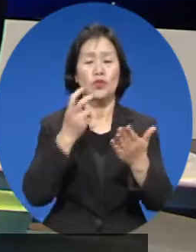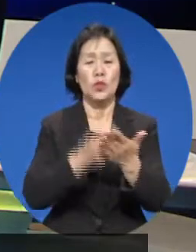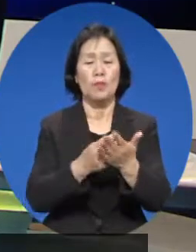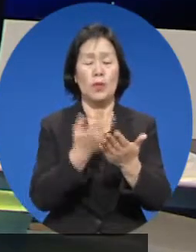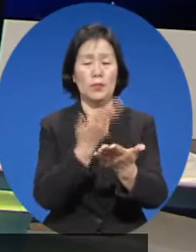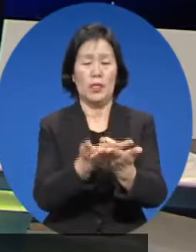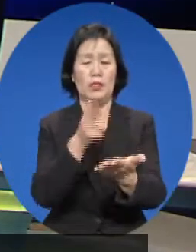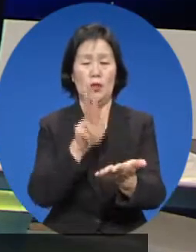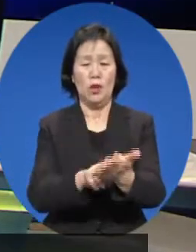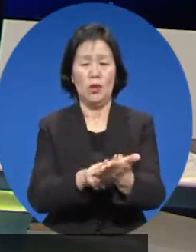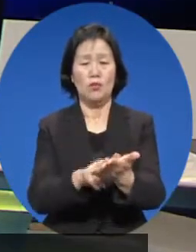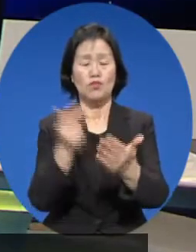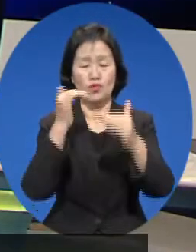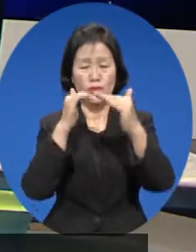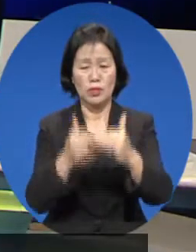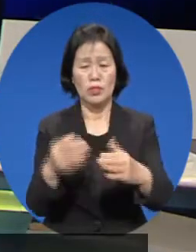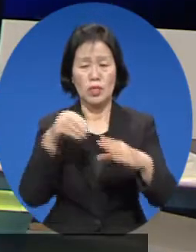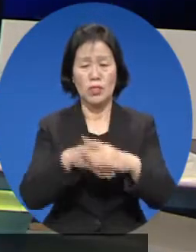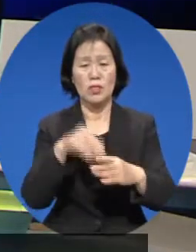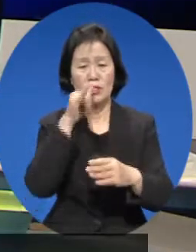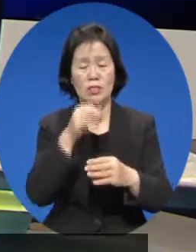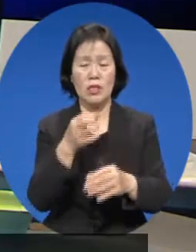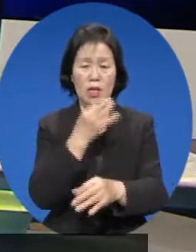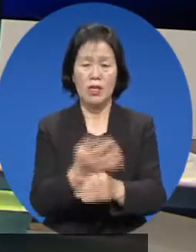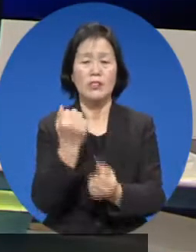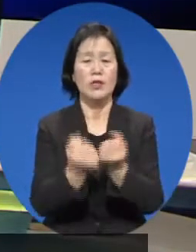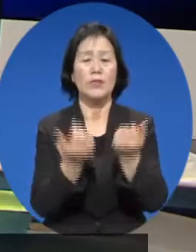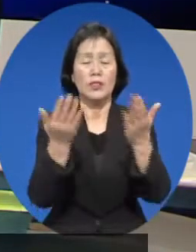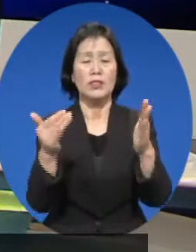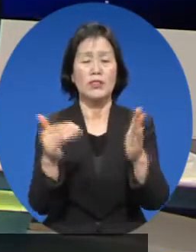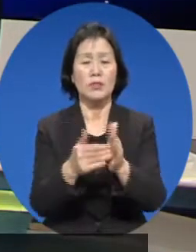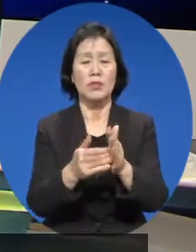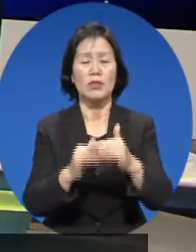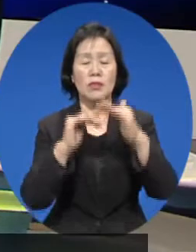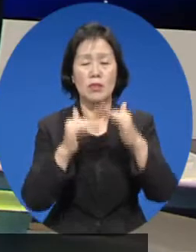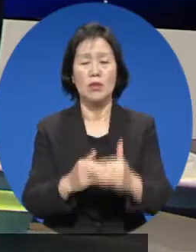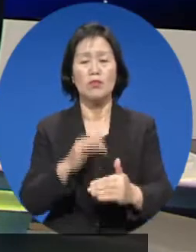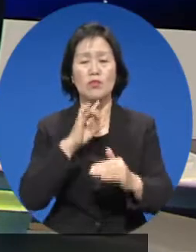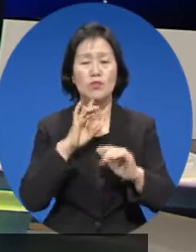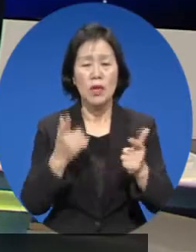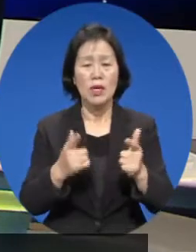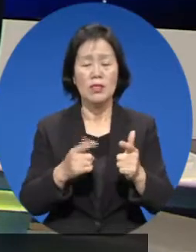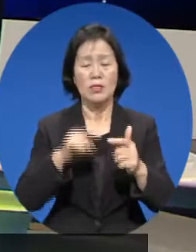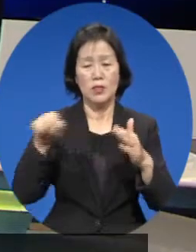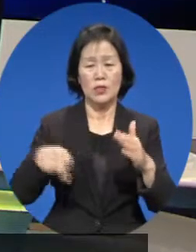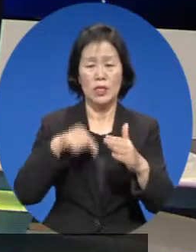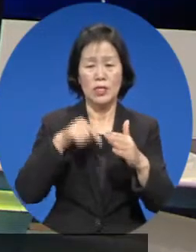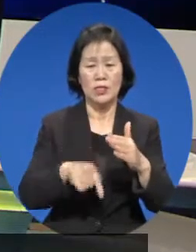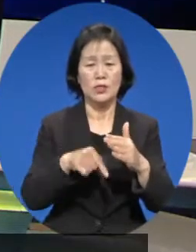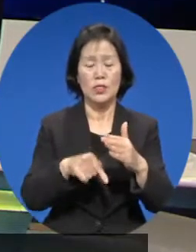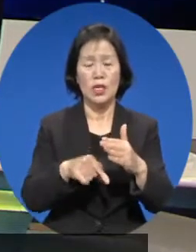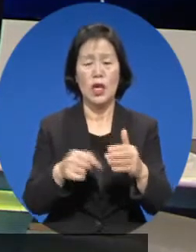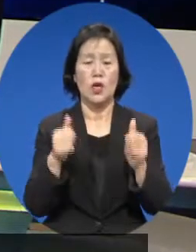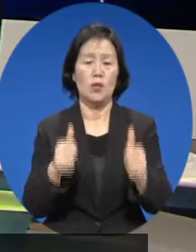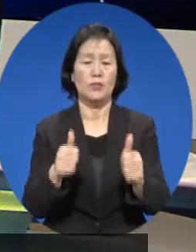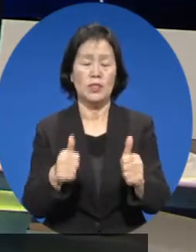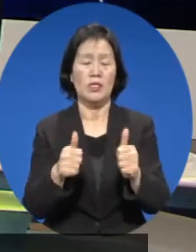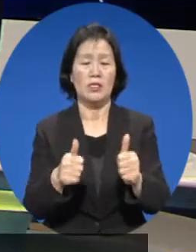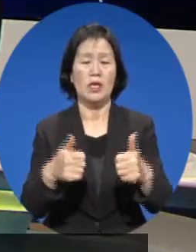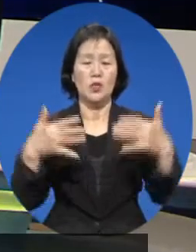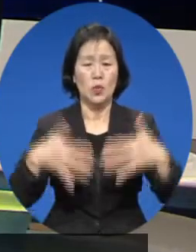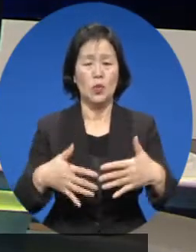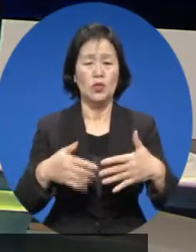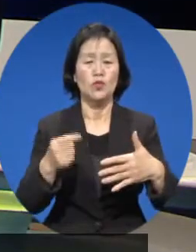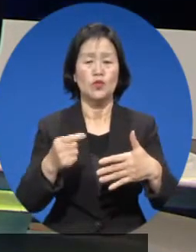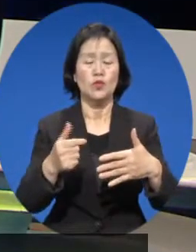어떤 부분들이 좀 당겨 있는지 간략하게 설명을 드렸는데 이 같은 내용 뿐만 아니라 여기에 인용되는 지금 검사 들에 대한 조건도 많이